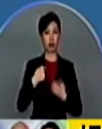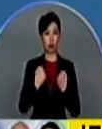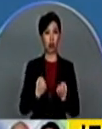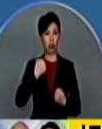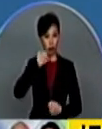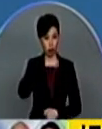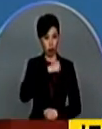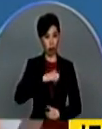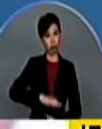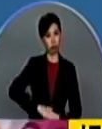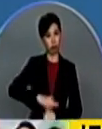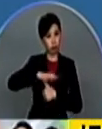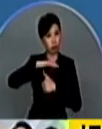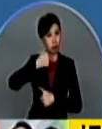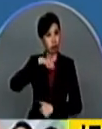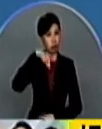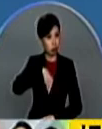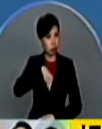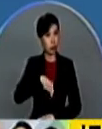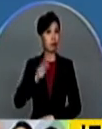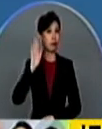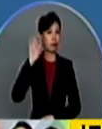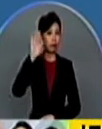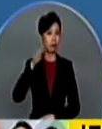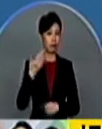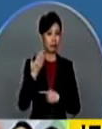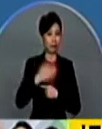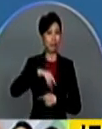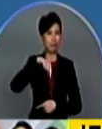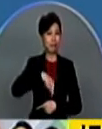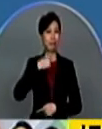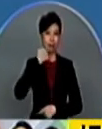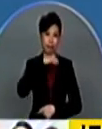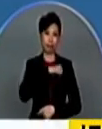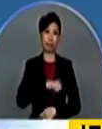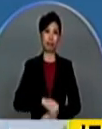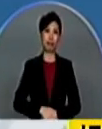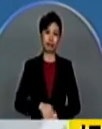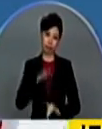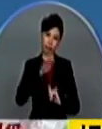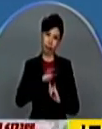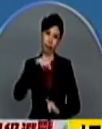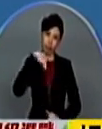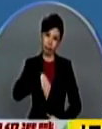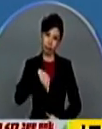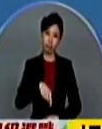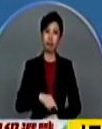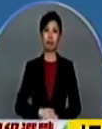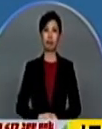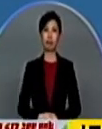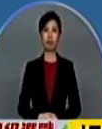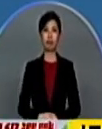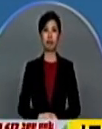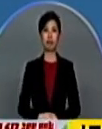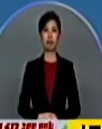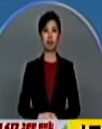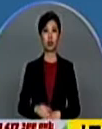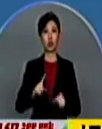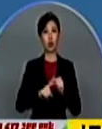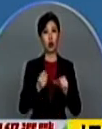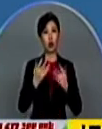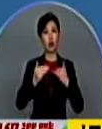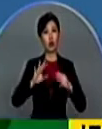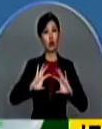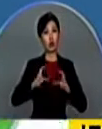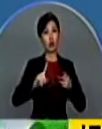湾，长在台湾，将来我们都会死在台湾，我们也会埋在台湾。我们不维护中华民